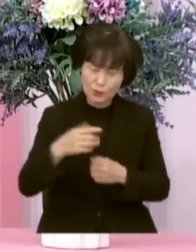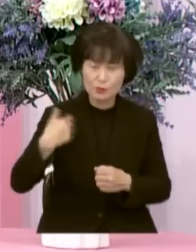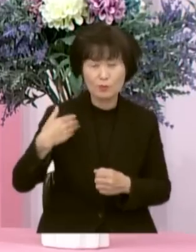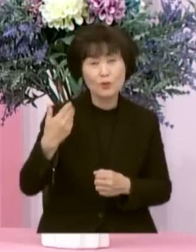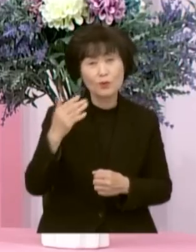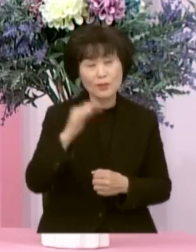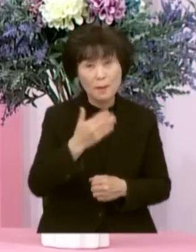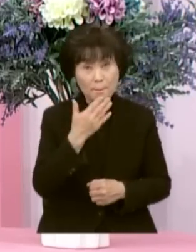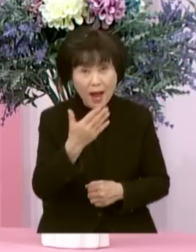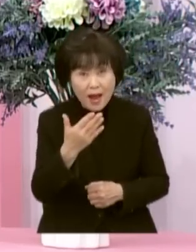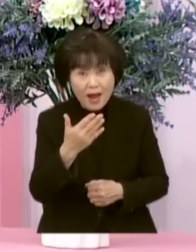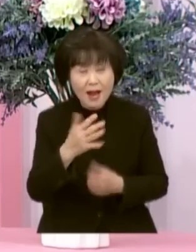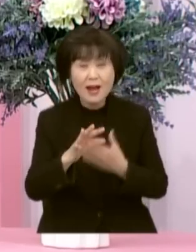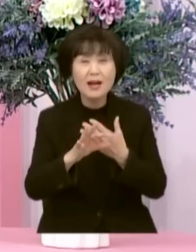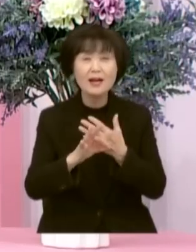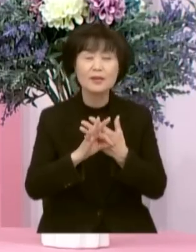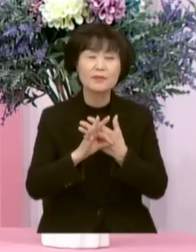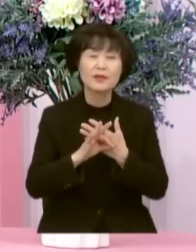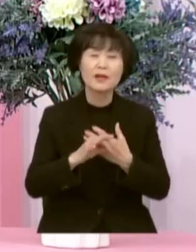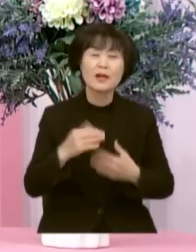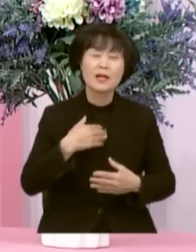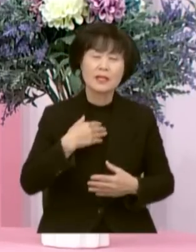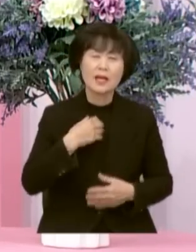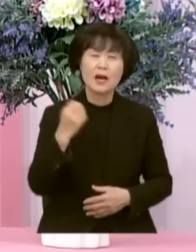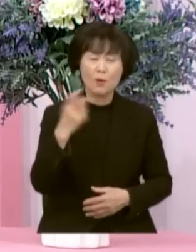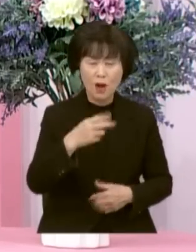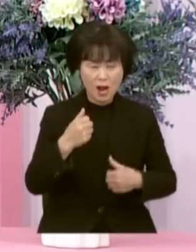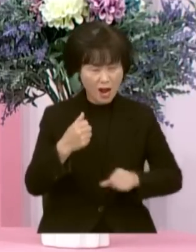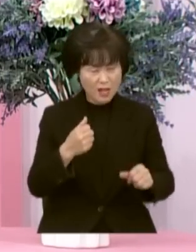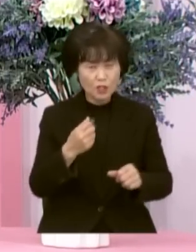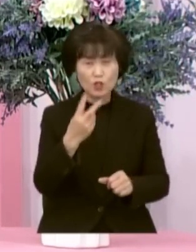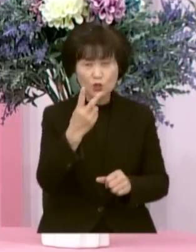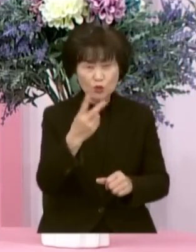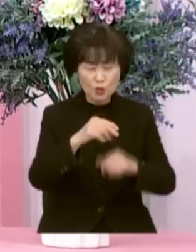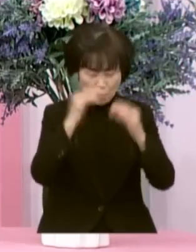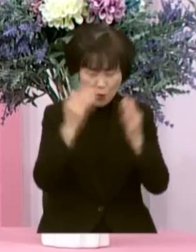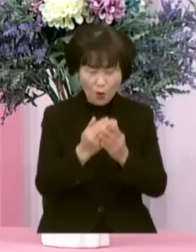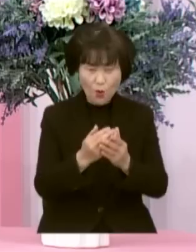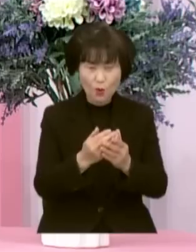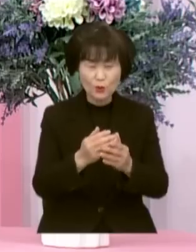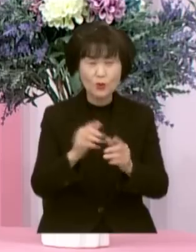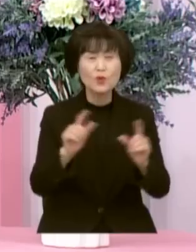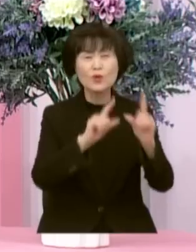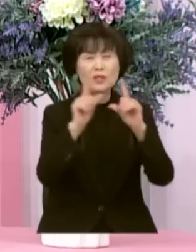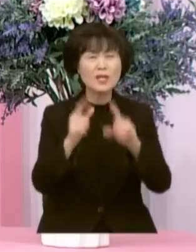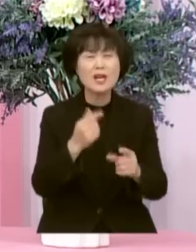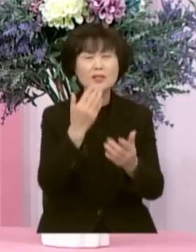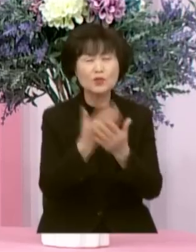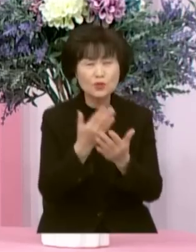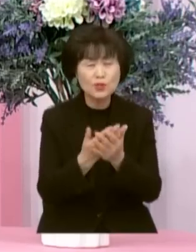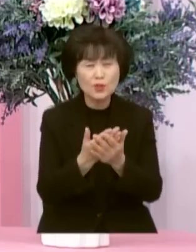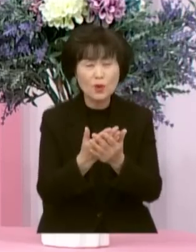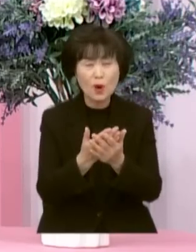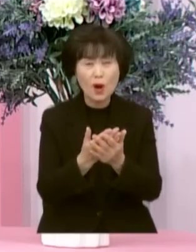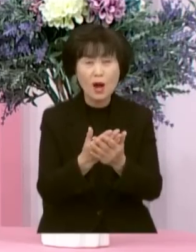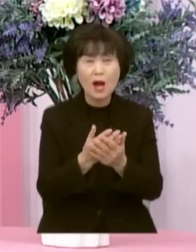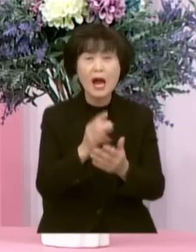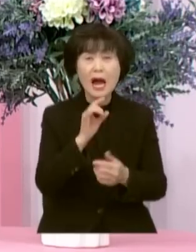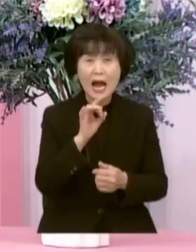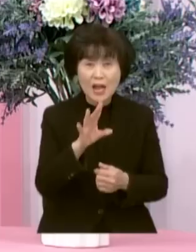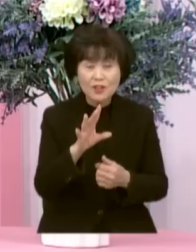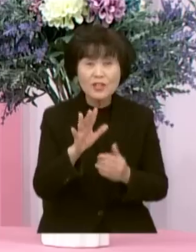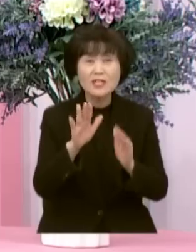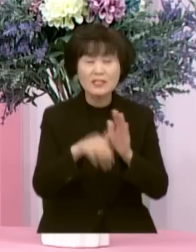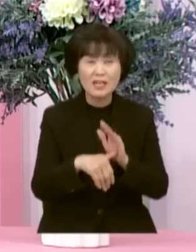모르겠는데 가능하면 저하고 성우하고 다 살리시고 만약에 안 되면 성우라도 살려주세요. 그리고